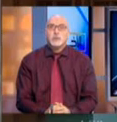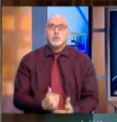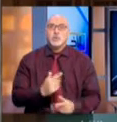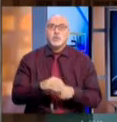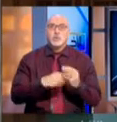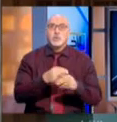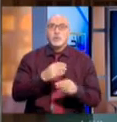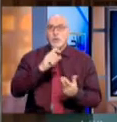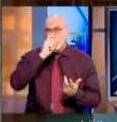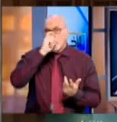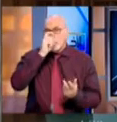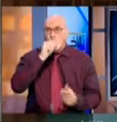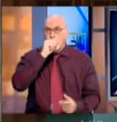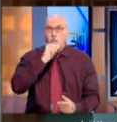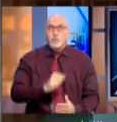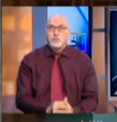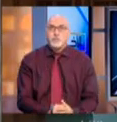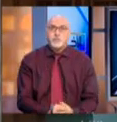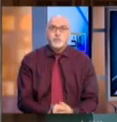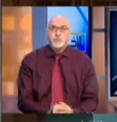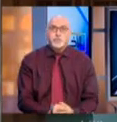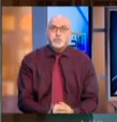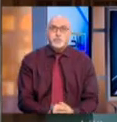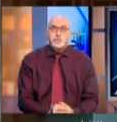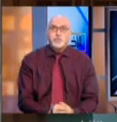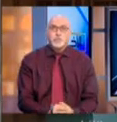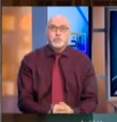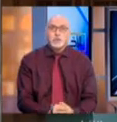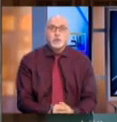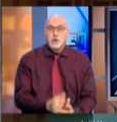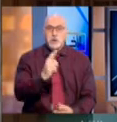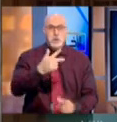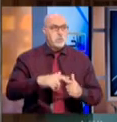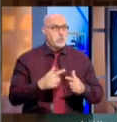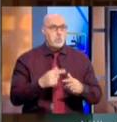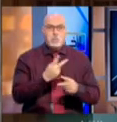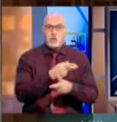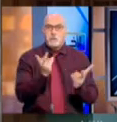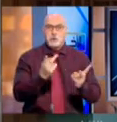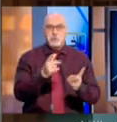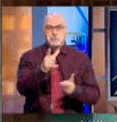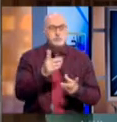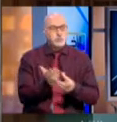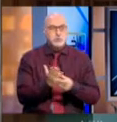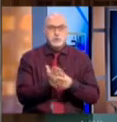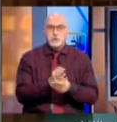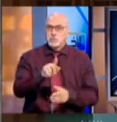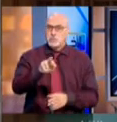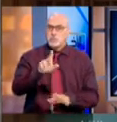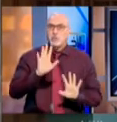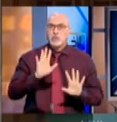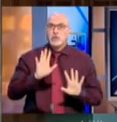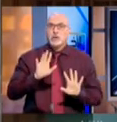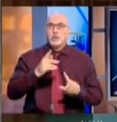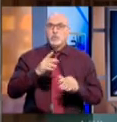المشترك. وكان واضح جدا التوافق في الملفات الهامة التي تهم بلدينا وتهم